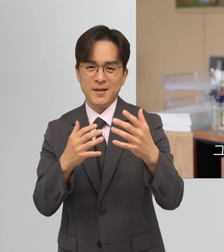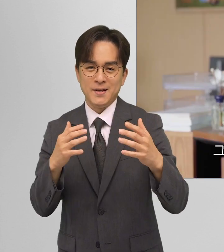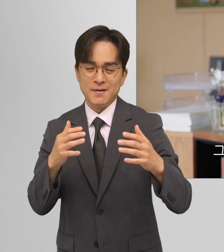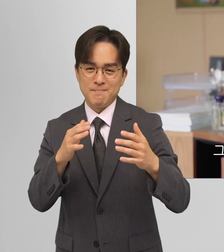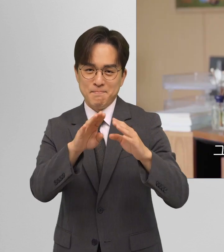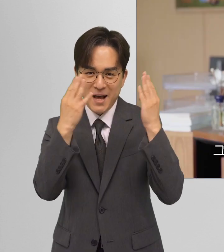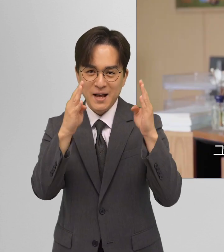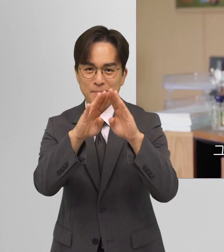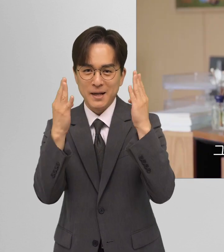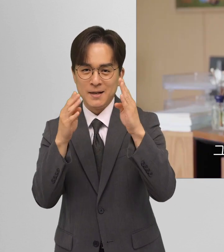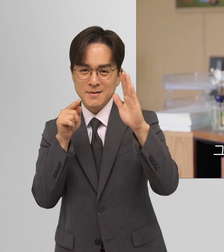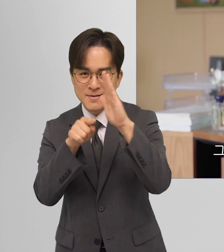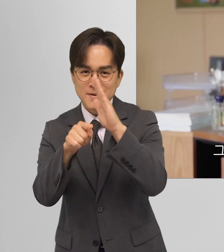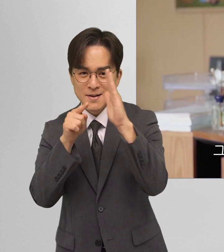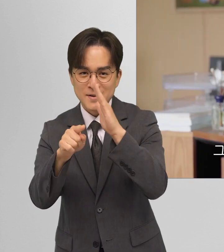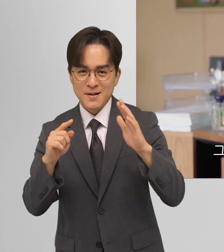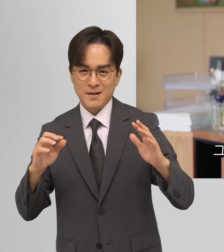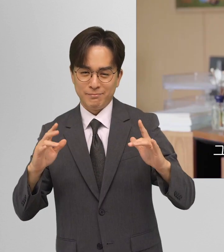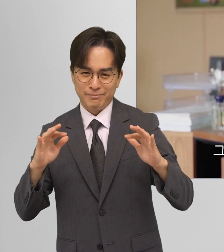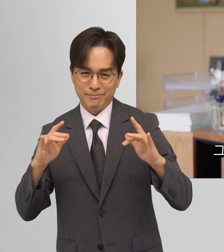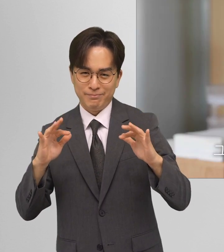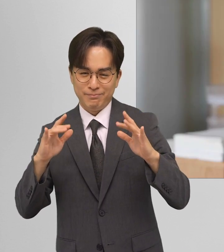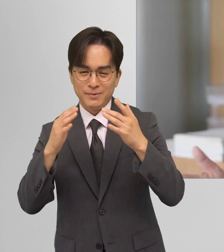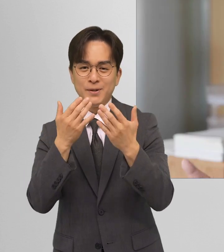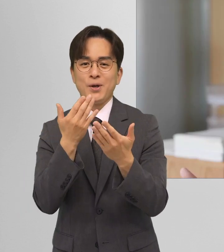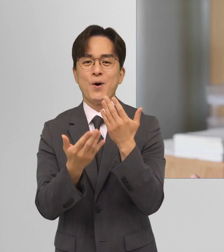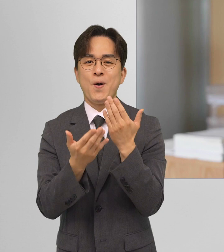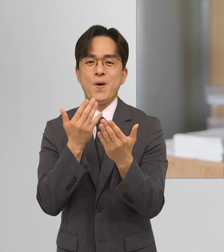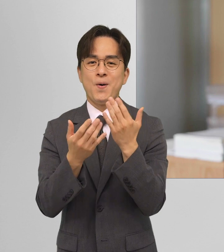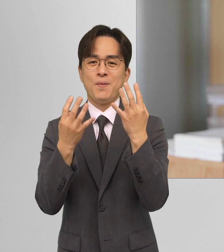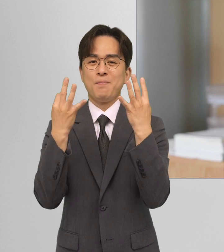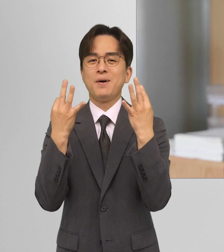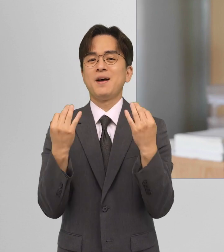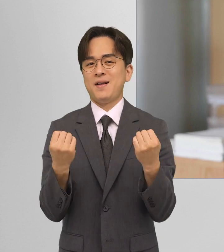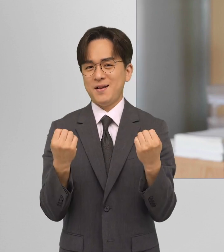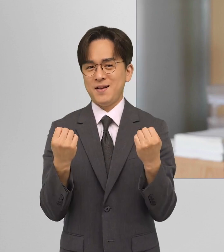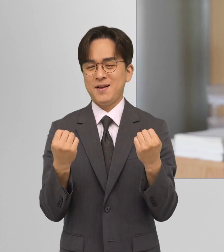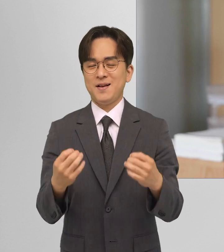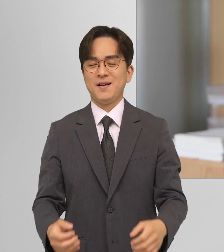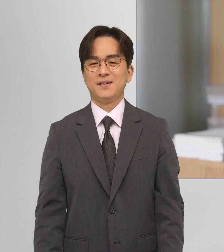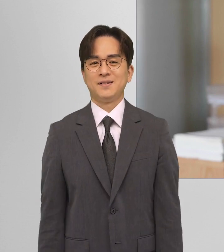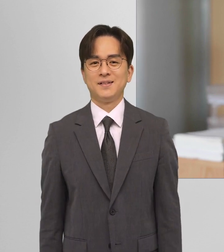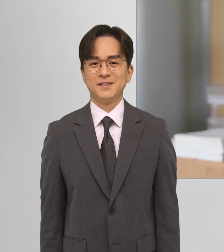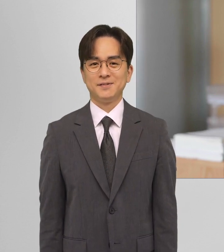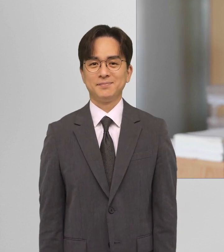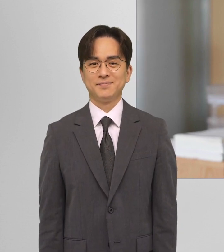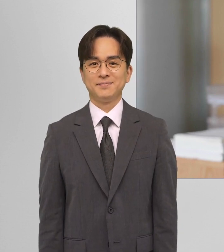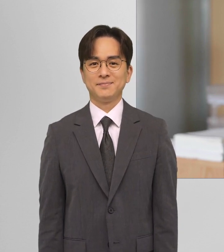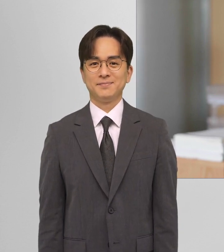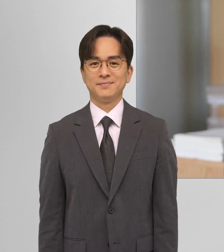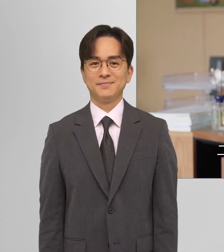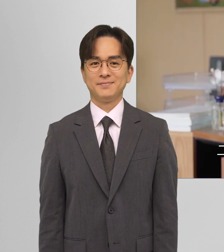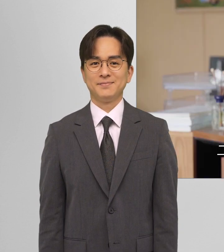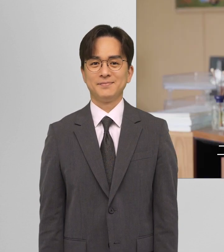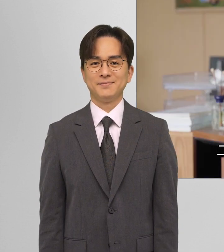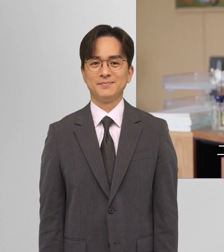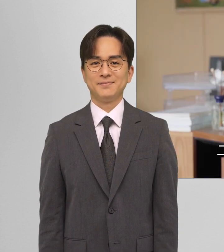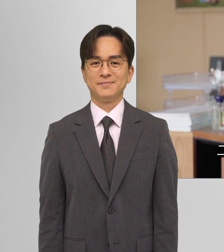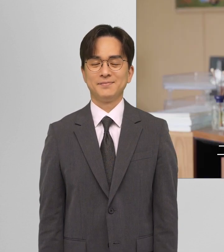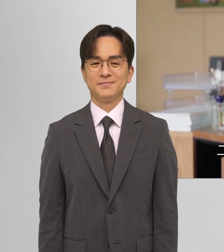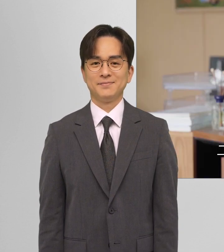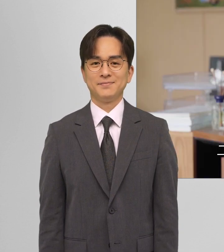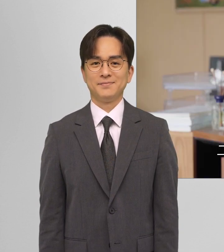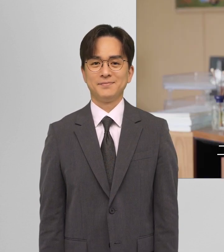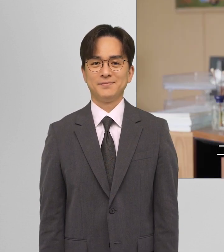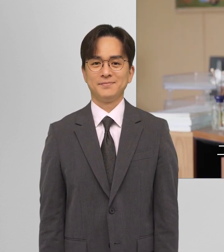번의 기회를 통해서 발휘해야 되는 거니까, 모의고사 보는 것처럼 그런 모의 연주회라고 표현을 할까요? 그런